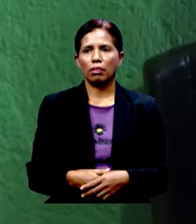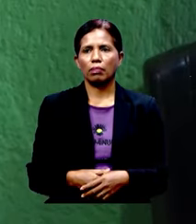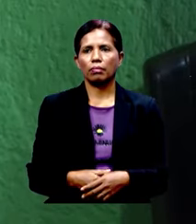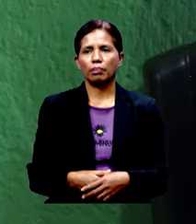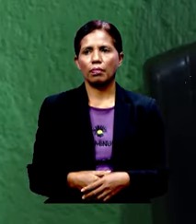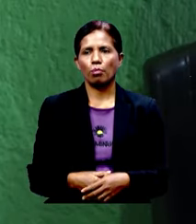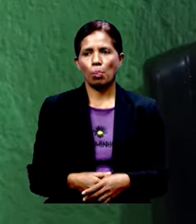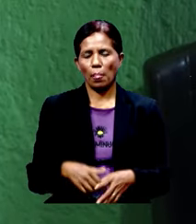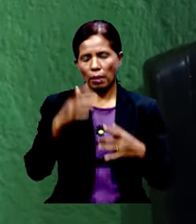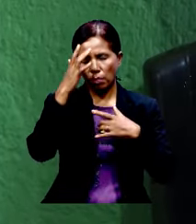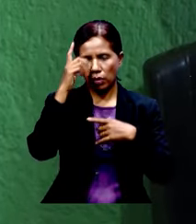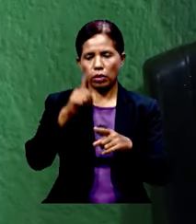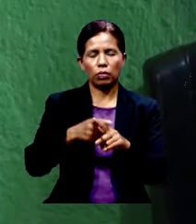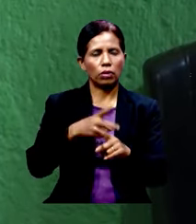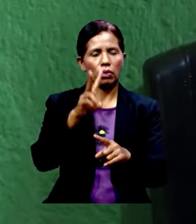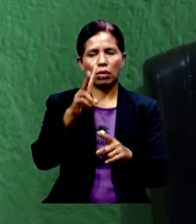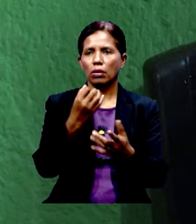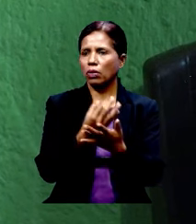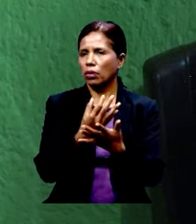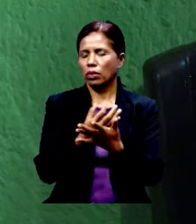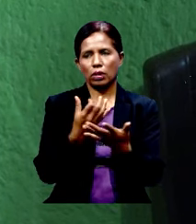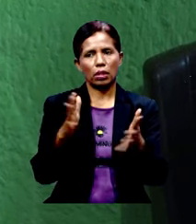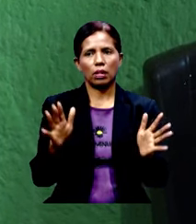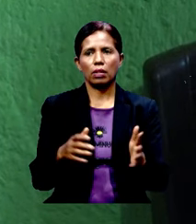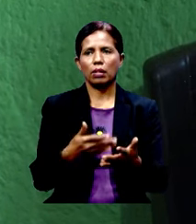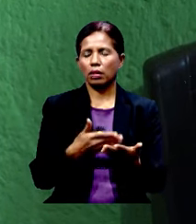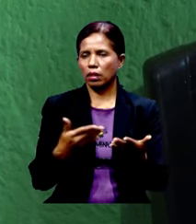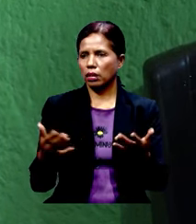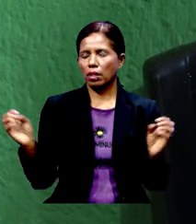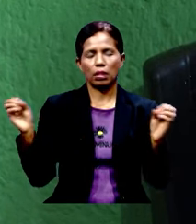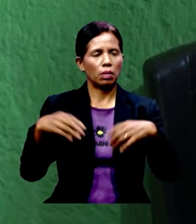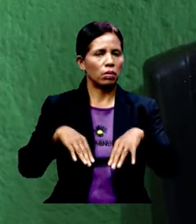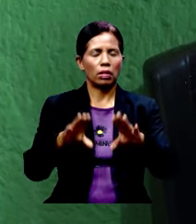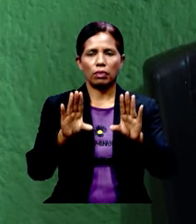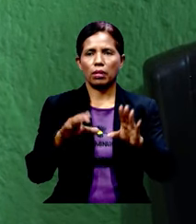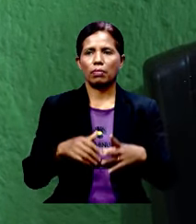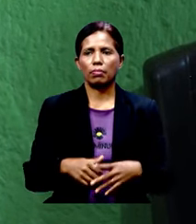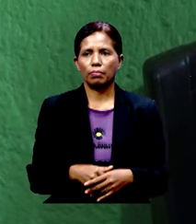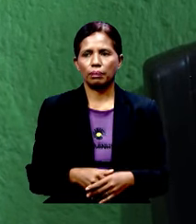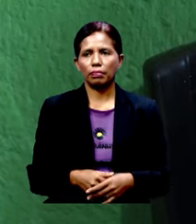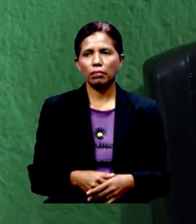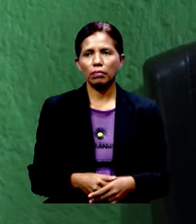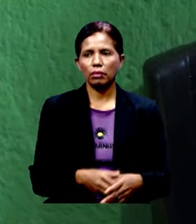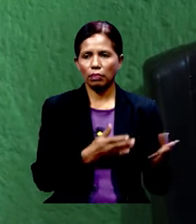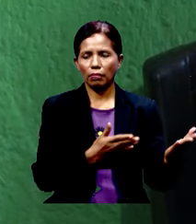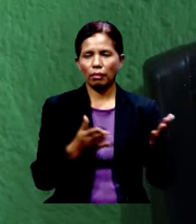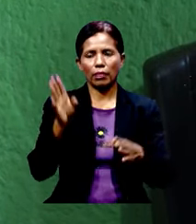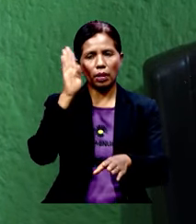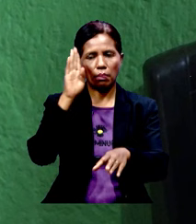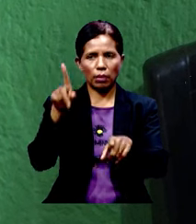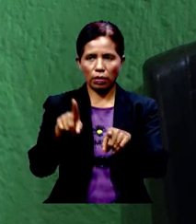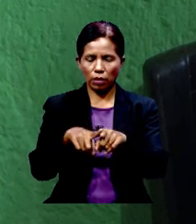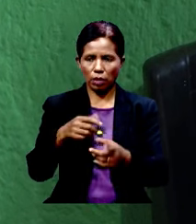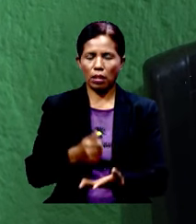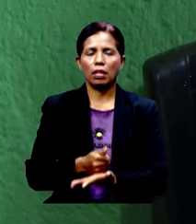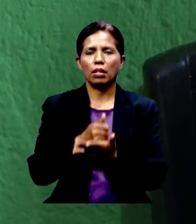mora setia fulan duane, osan la iha. Sesanos la fanira. Mai mak, maun sira, mak